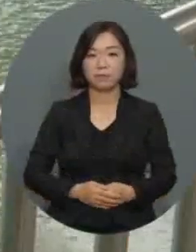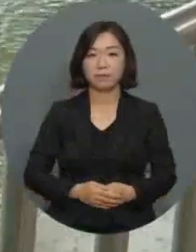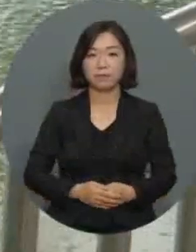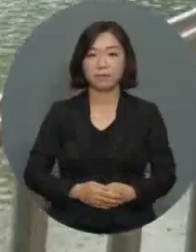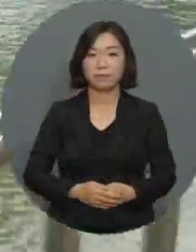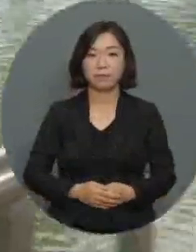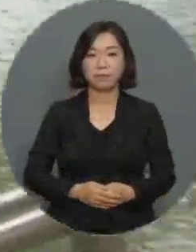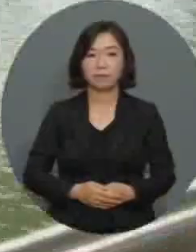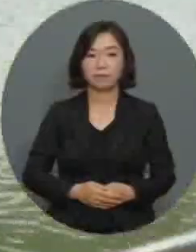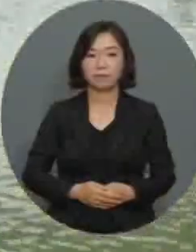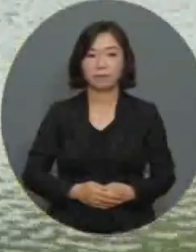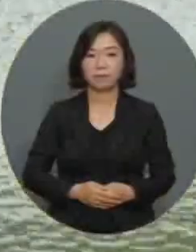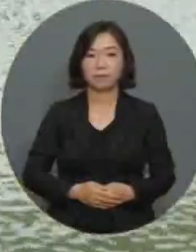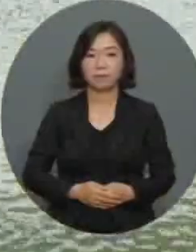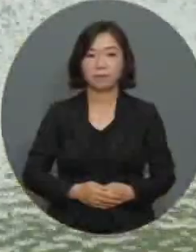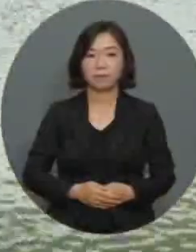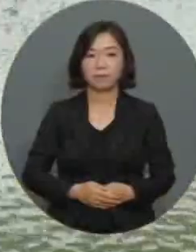도도야 아닙니다